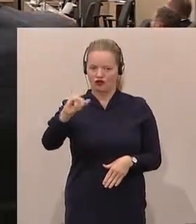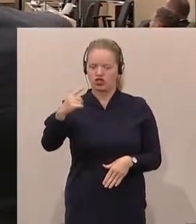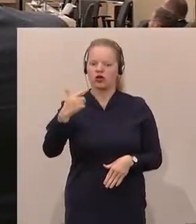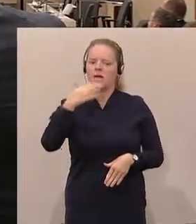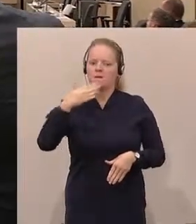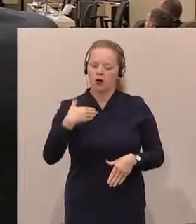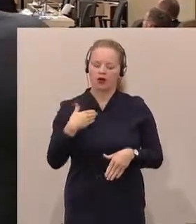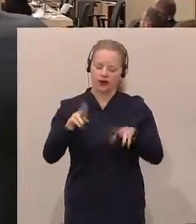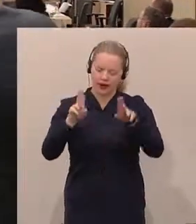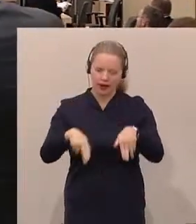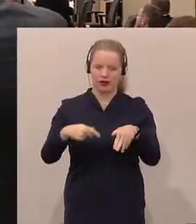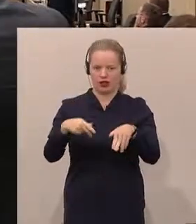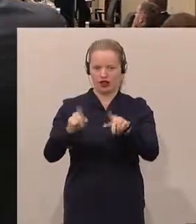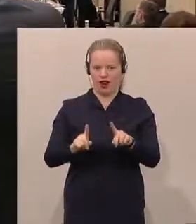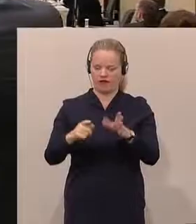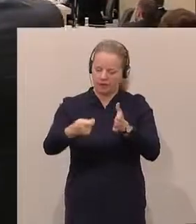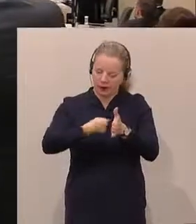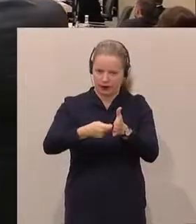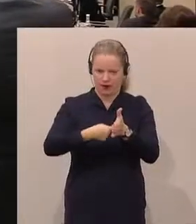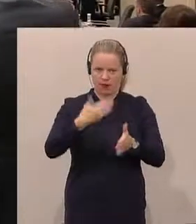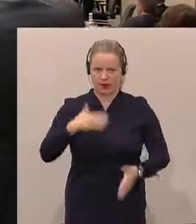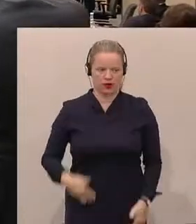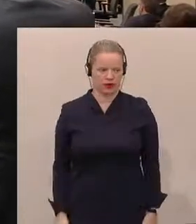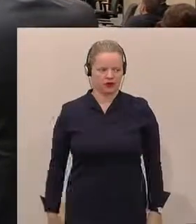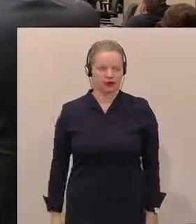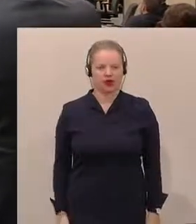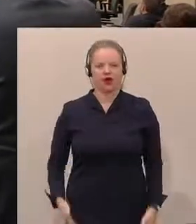der Justiz und auf die Medien, das sei gerade in Österreich im Gange.